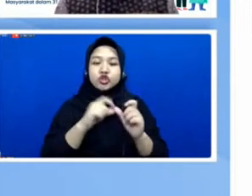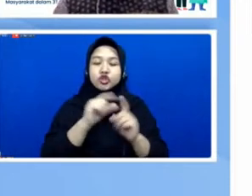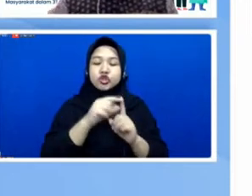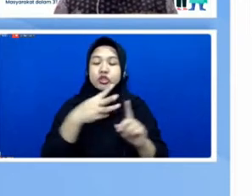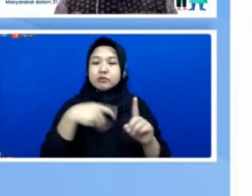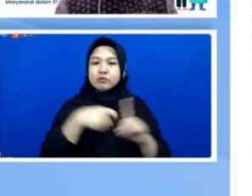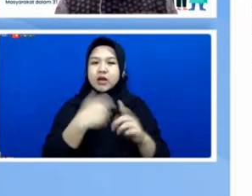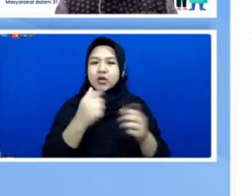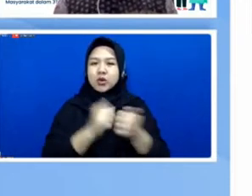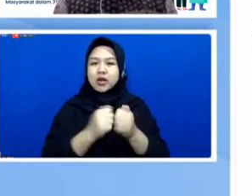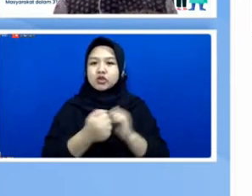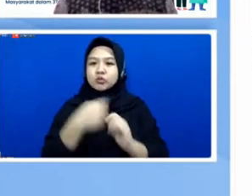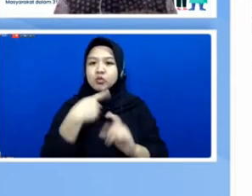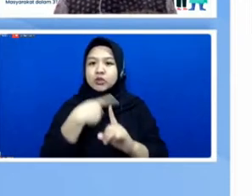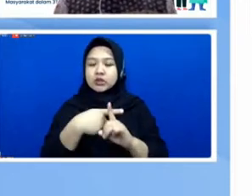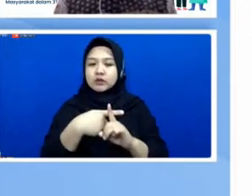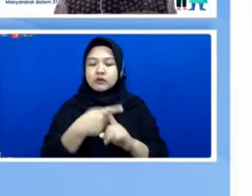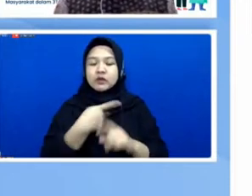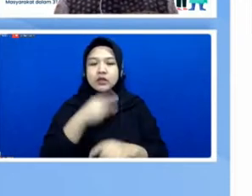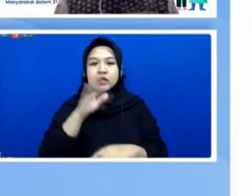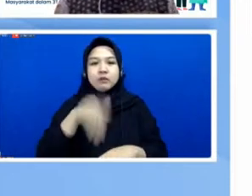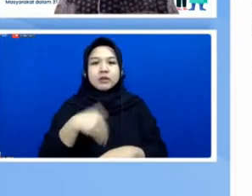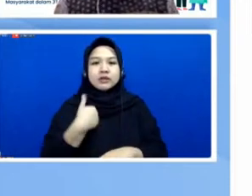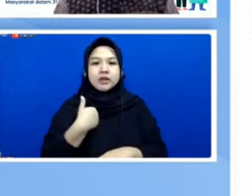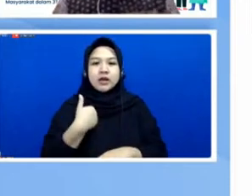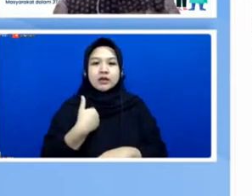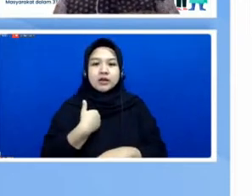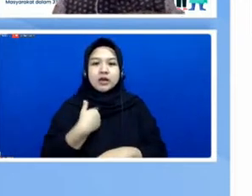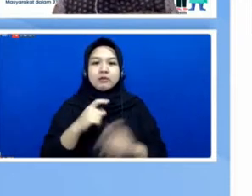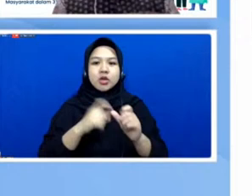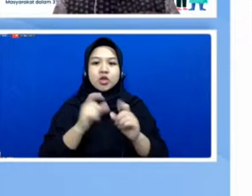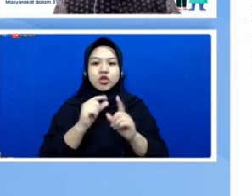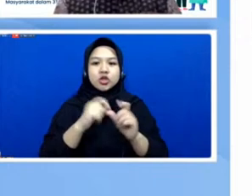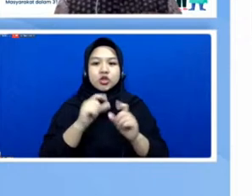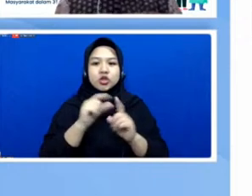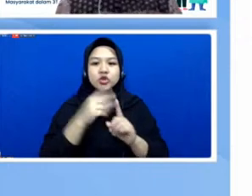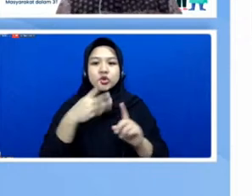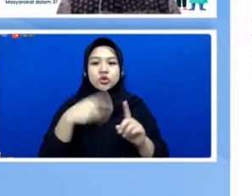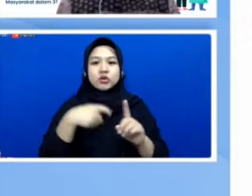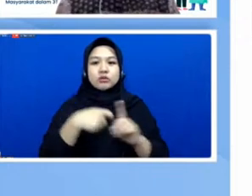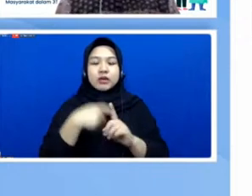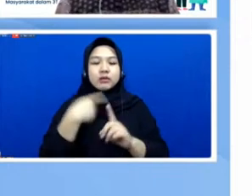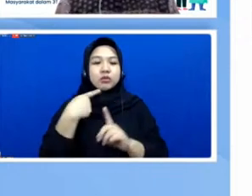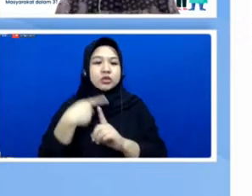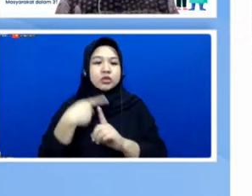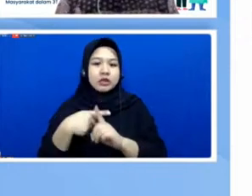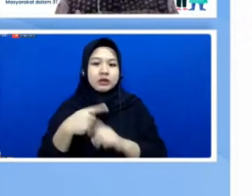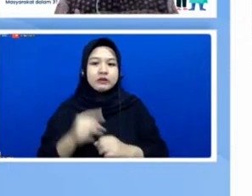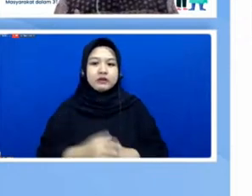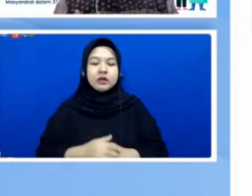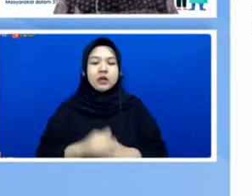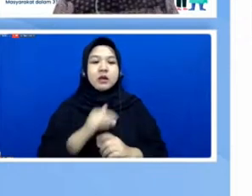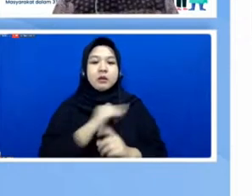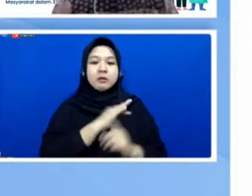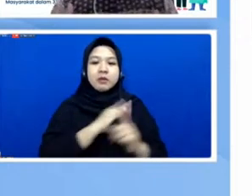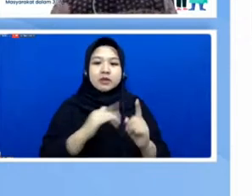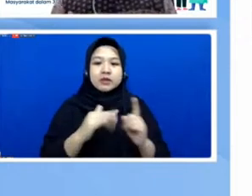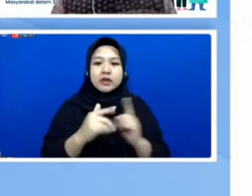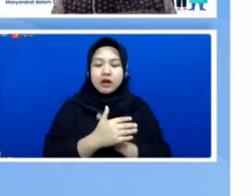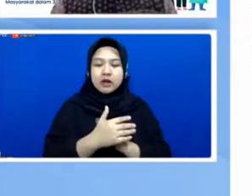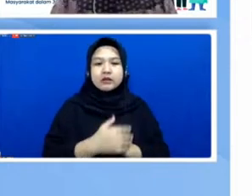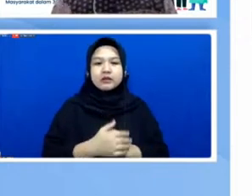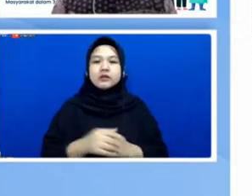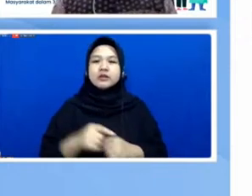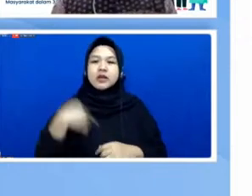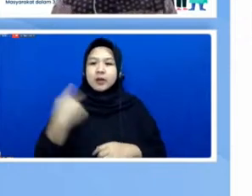Karena saat itu kan masih ada istilah yang suspek positif dan banyak istilah lainnya. Jadi masyarakat, karena kami percaya